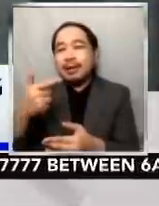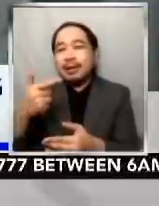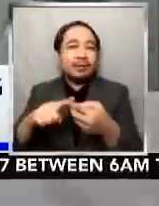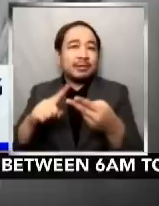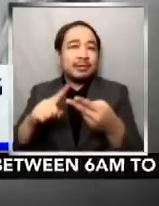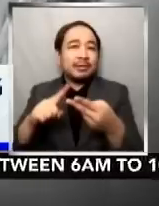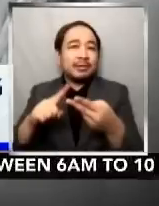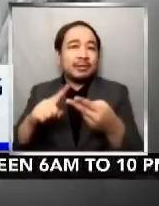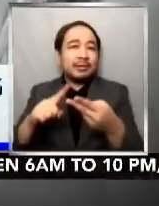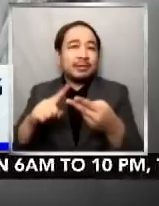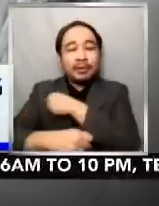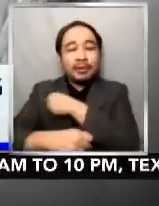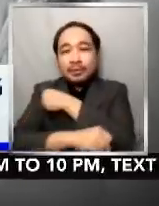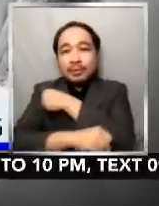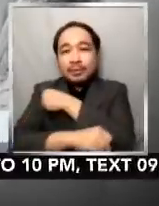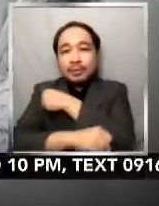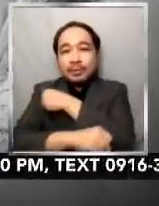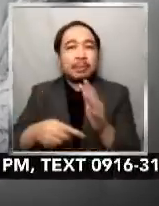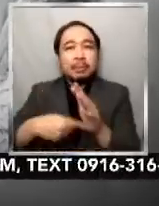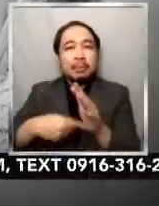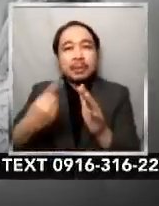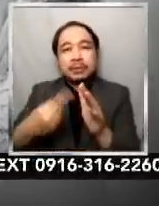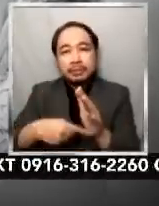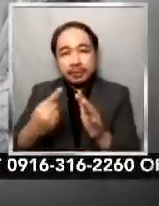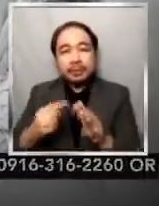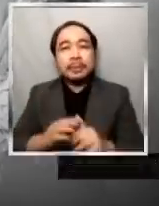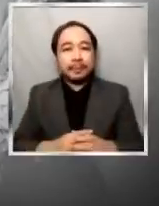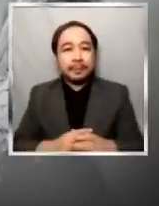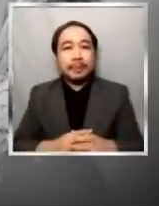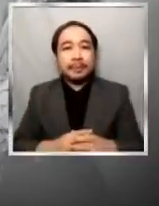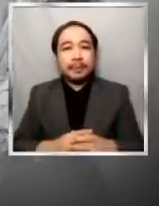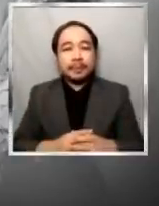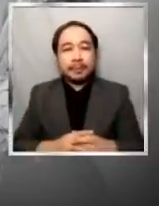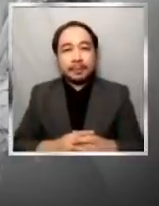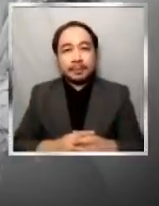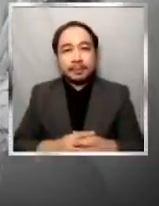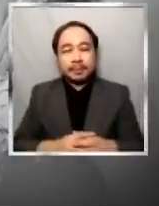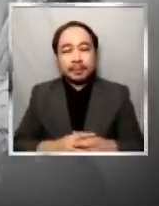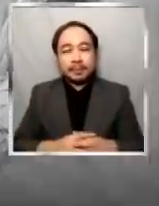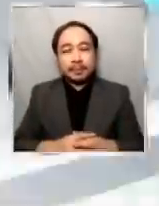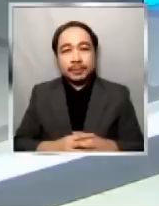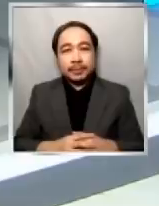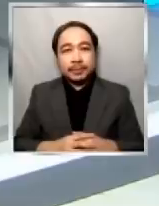Minsan-Minsan. Lars Santiago, Nakatutok, 24 Oras.